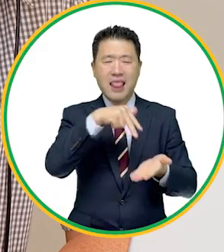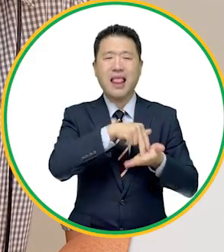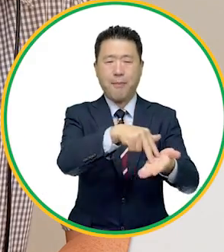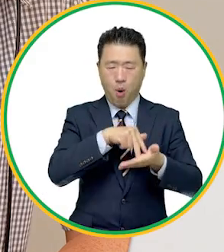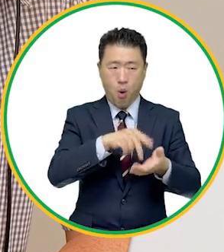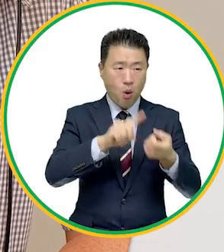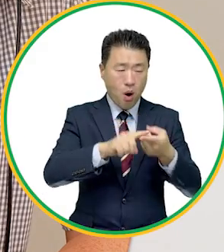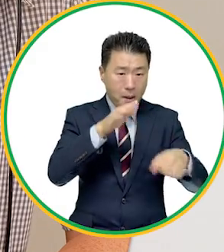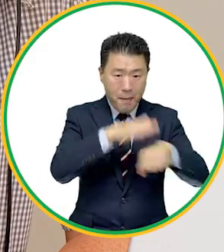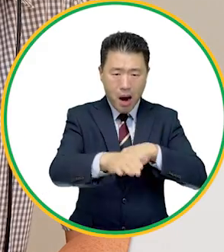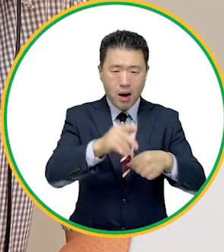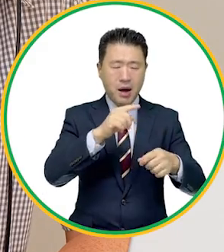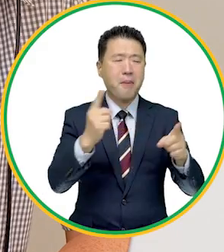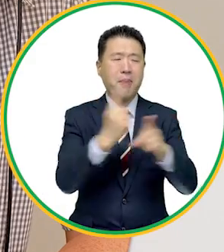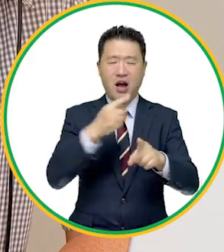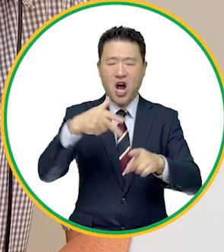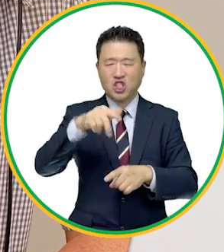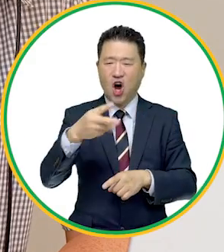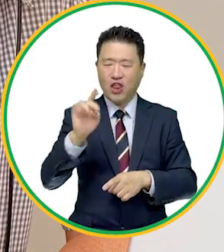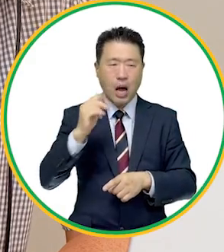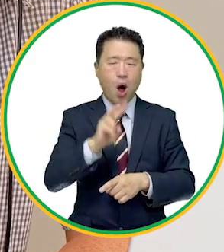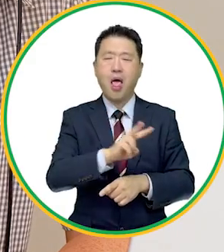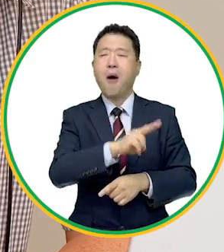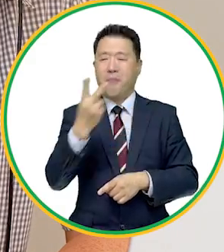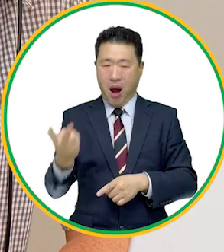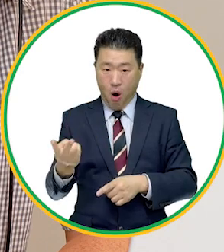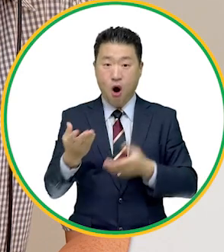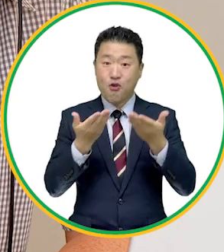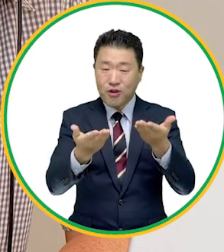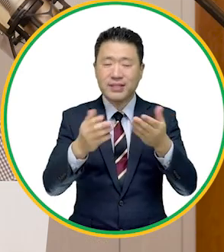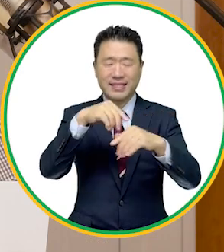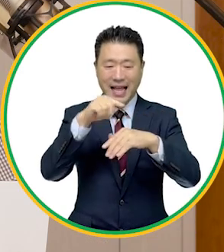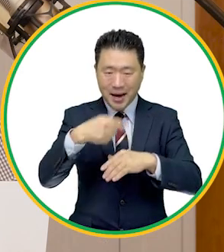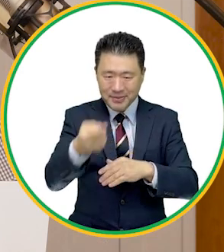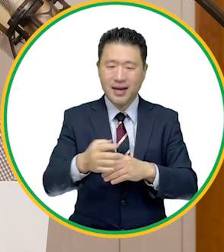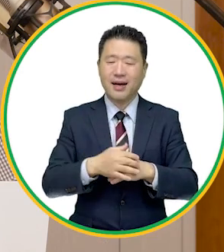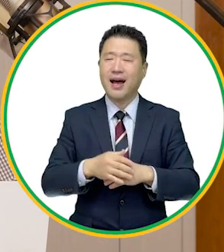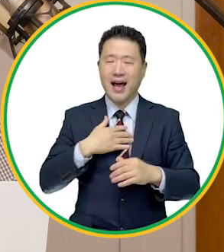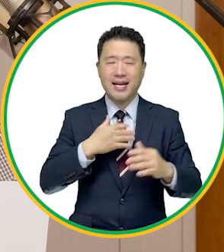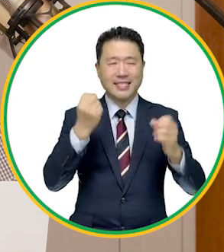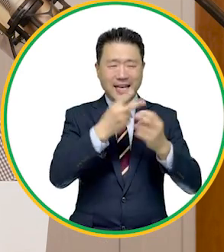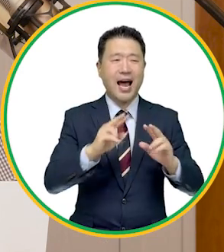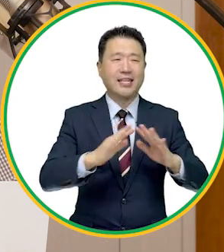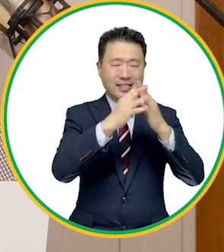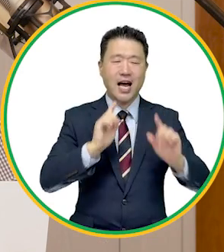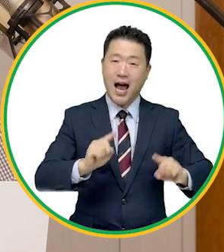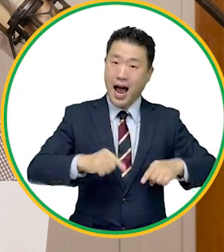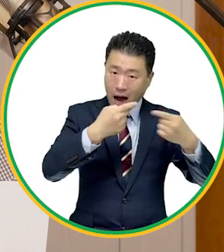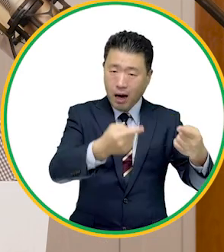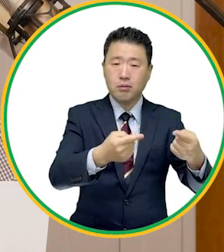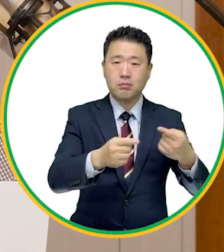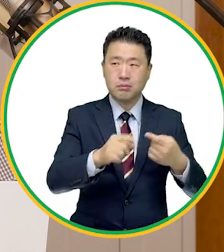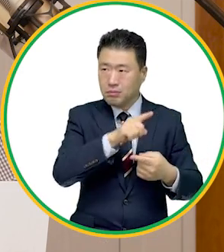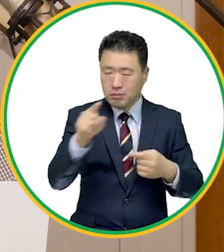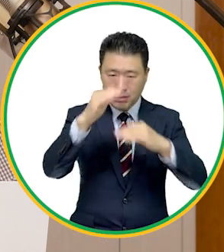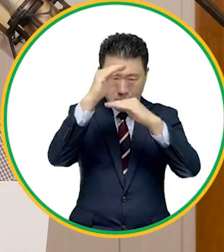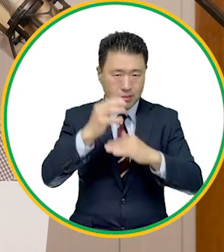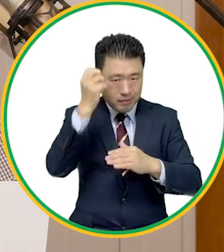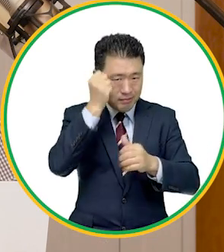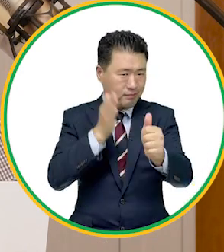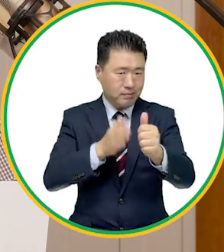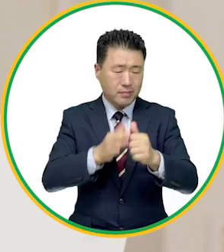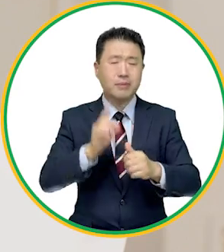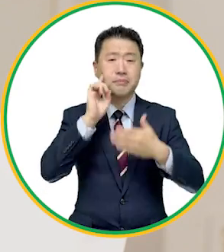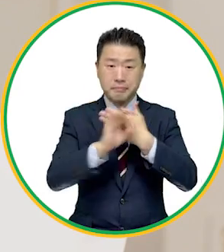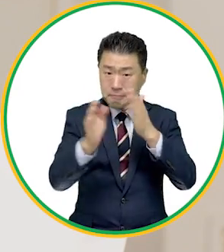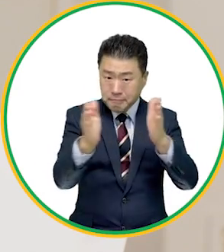경우 담보 취득 방식을 저당권 방식으로 변경한 후 재건축, 재개발 사업에 참가하셔야